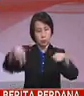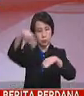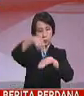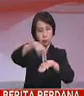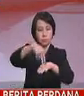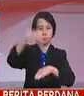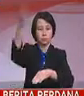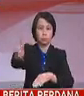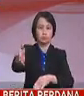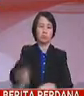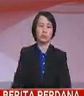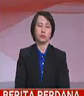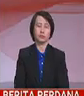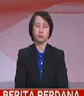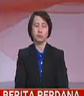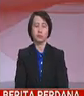depan